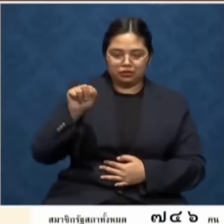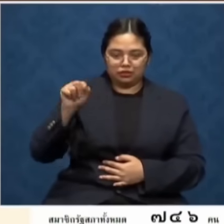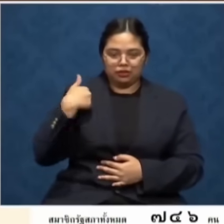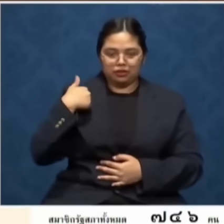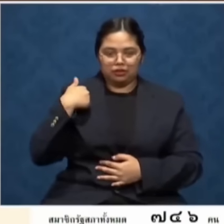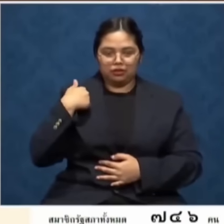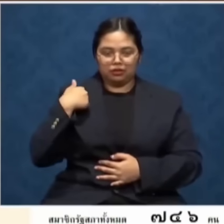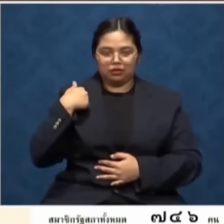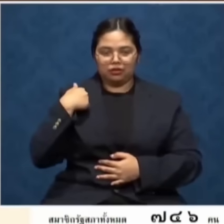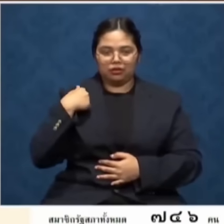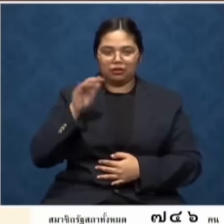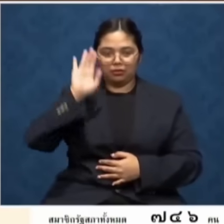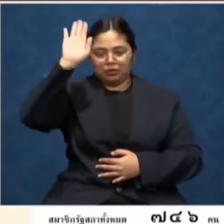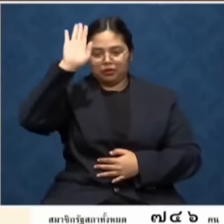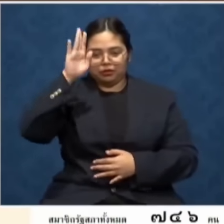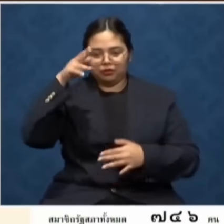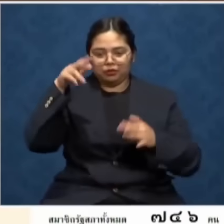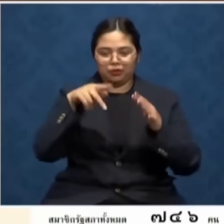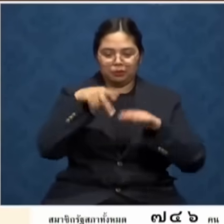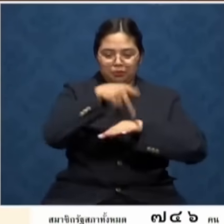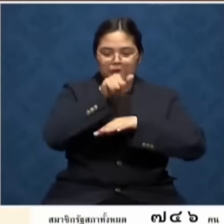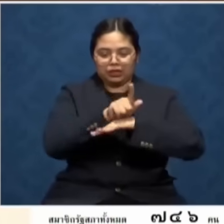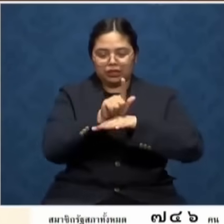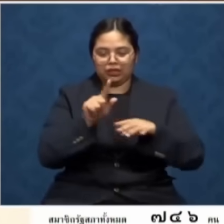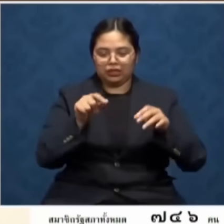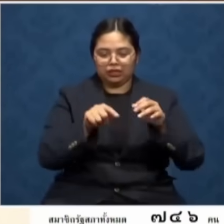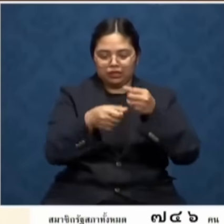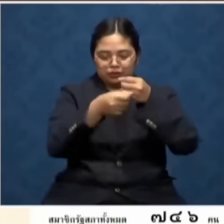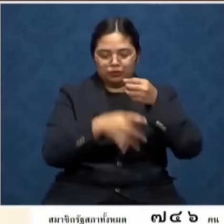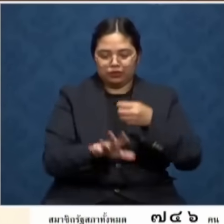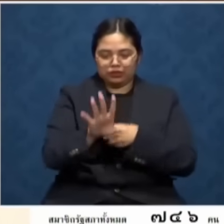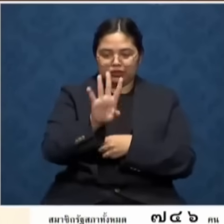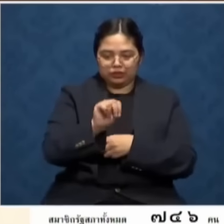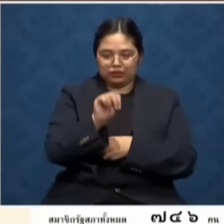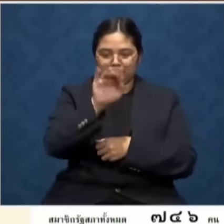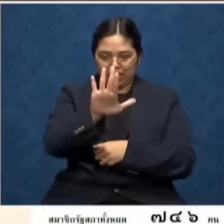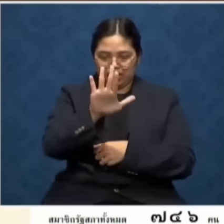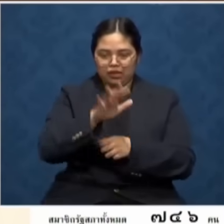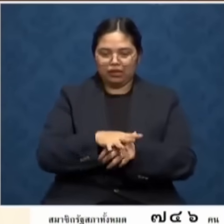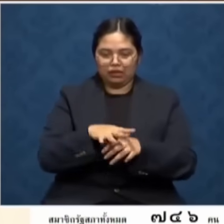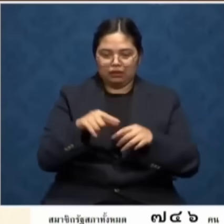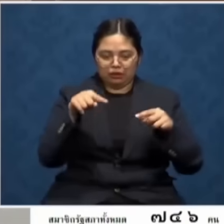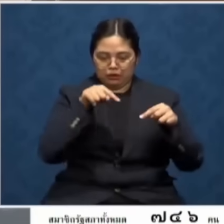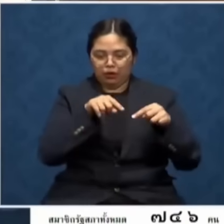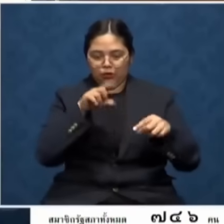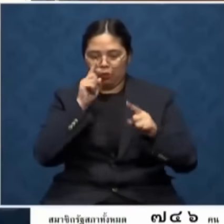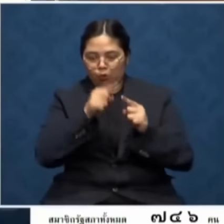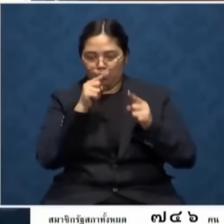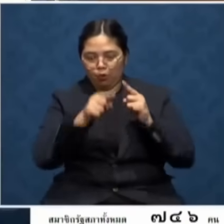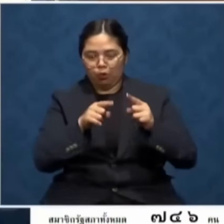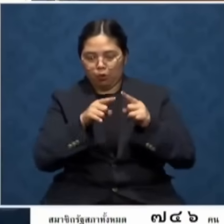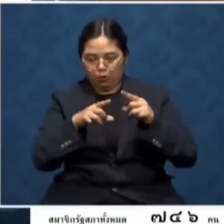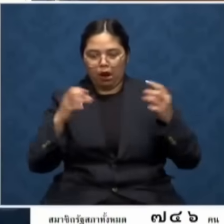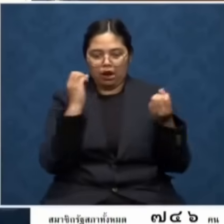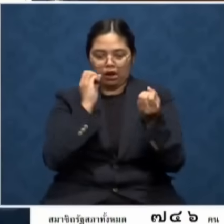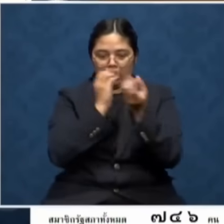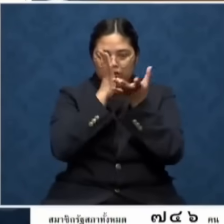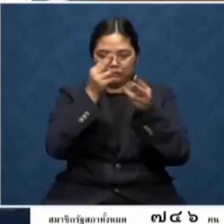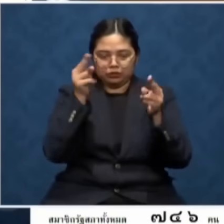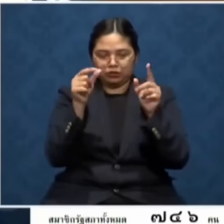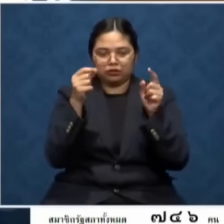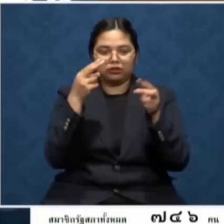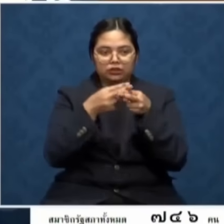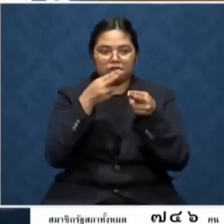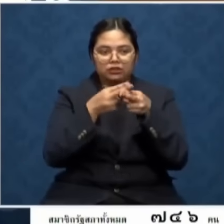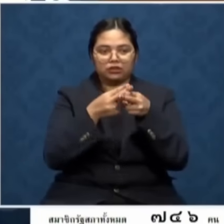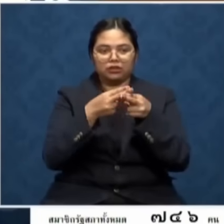านประธานในข้อที่45ค่ะใส่ร้ายเสียดสีทำให้เกิดความเสียหายถึงท่านวิโรจน์ด้วยนะคะเพราะว่าเมื่อกี้ท่